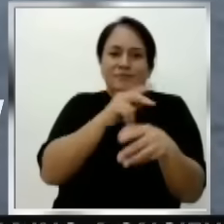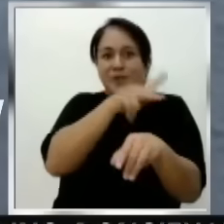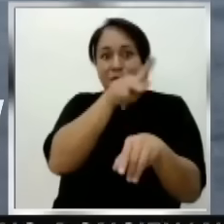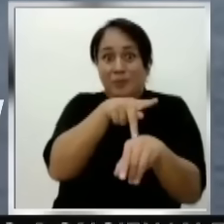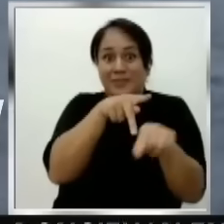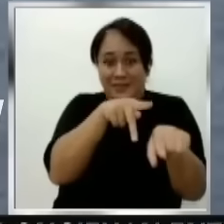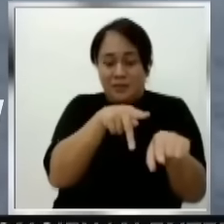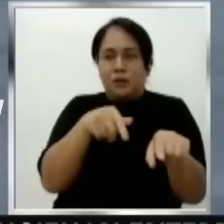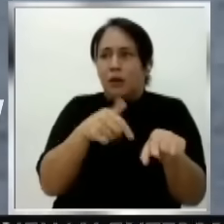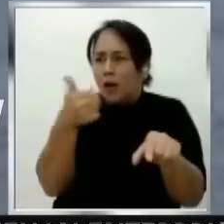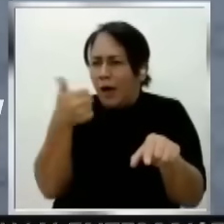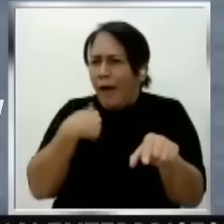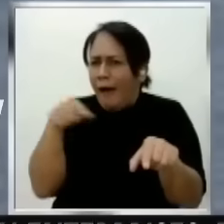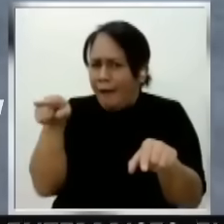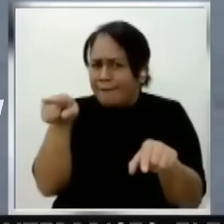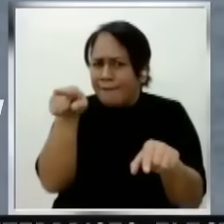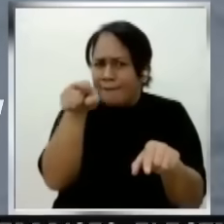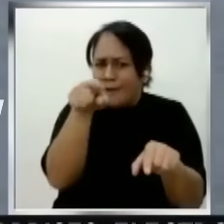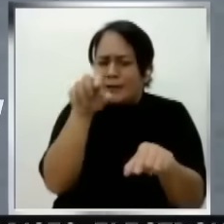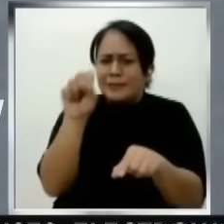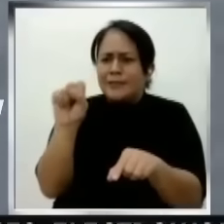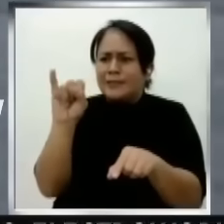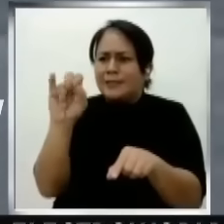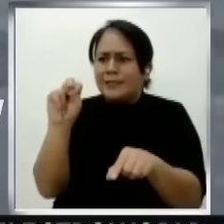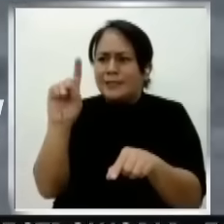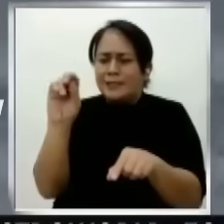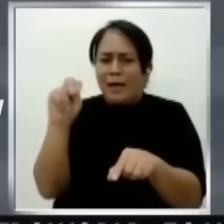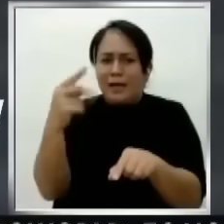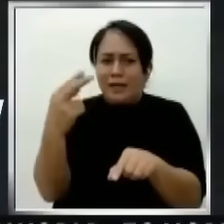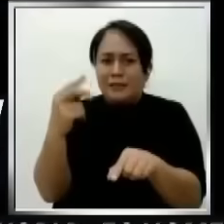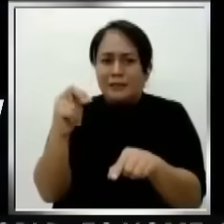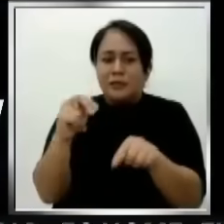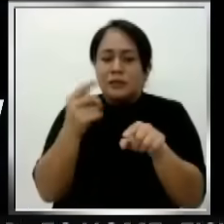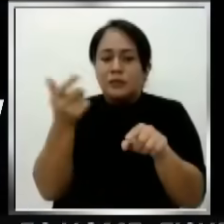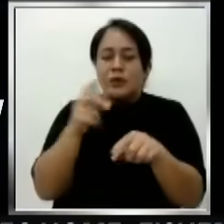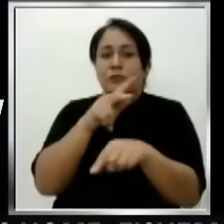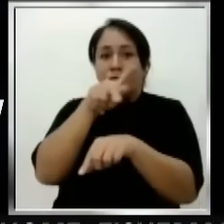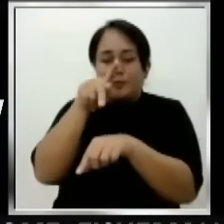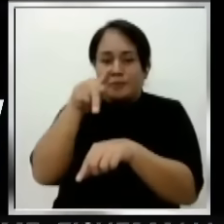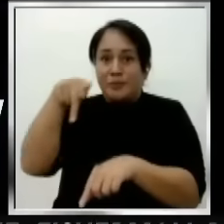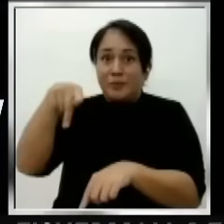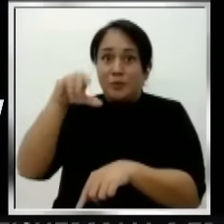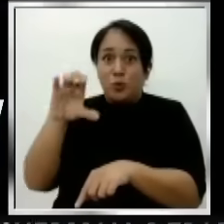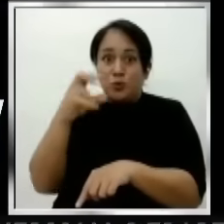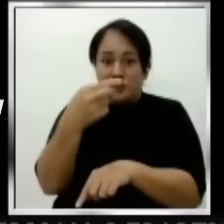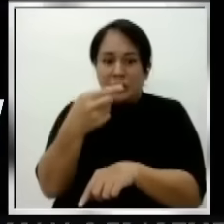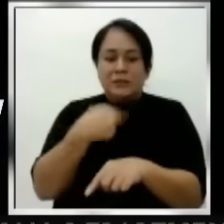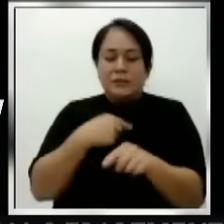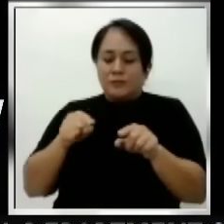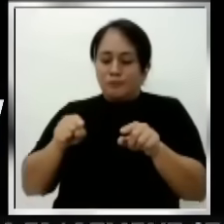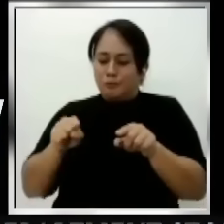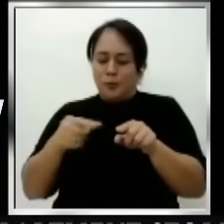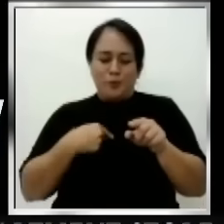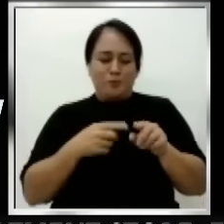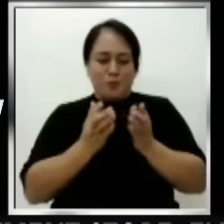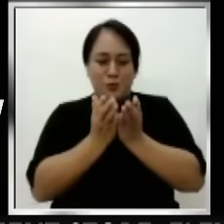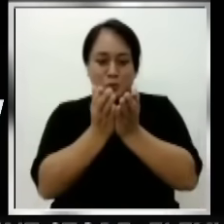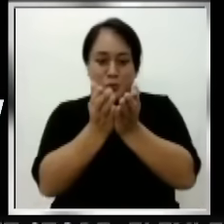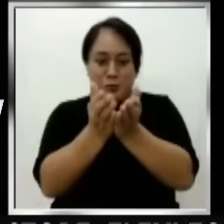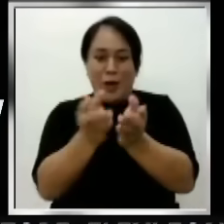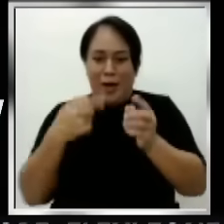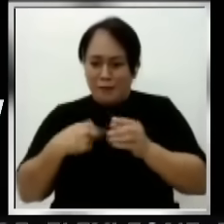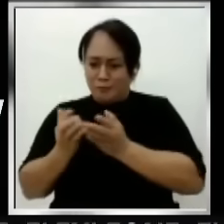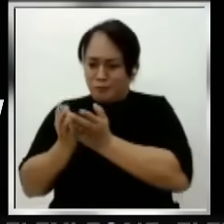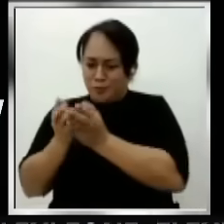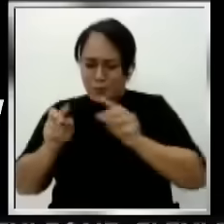ang BRP Sindangan, ang isa sa dalawang barko ng Philippine Coast Guard na nag-escort sa rotation and resupply mission.